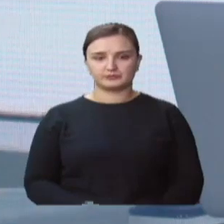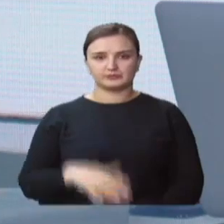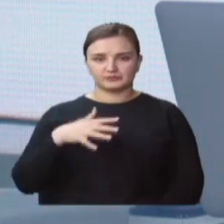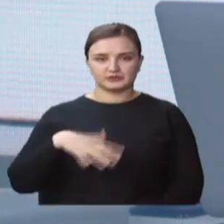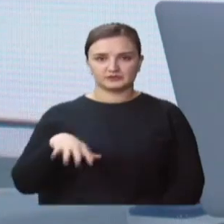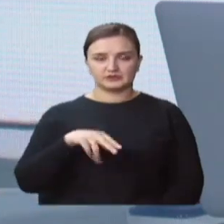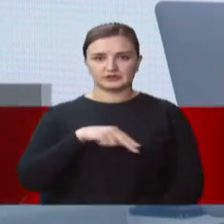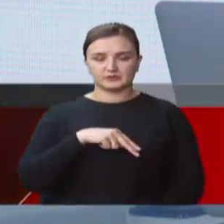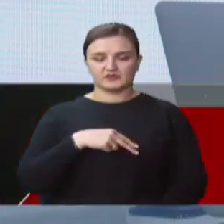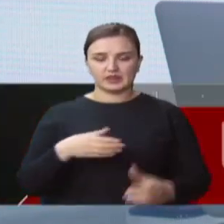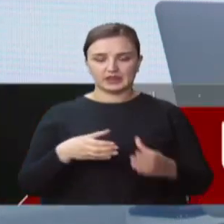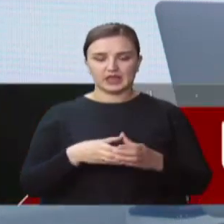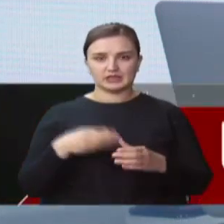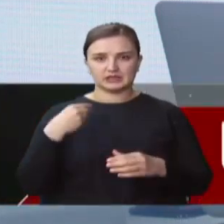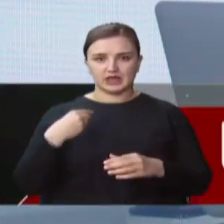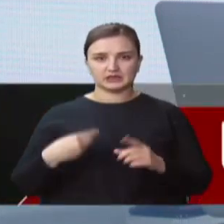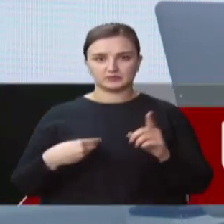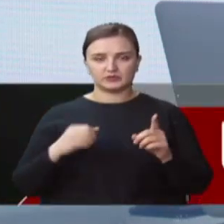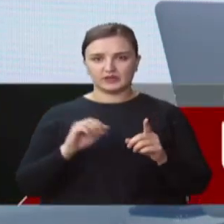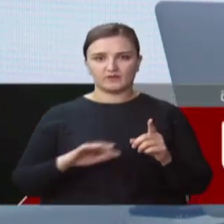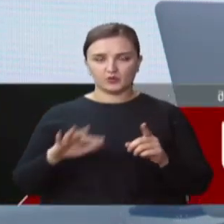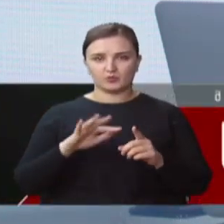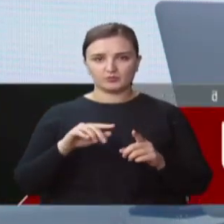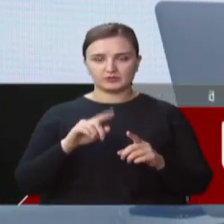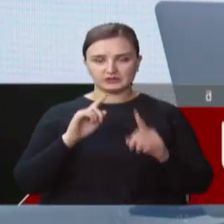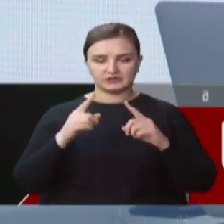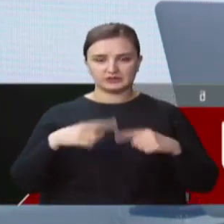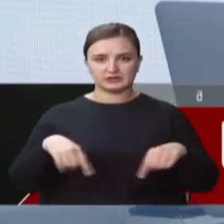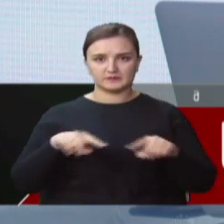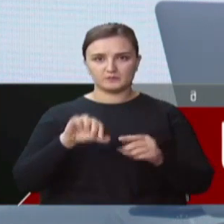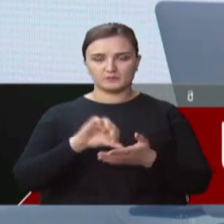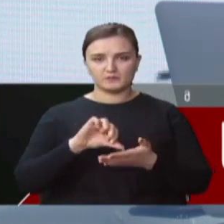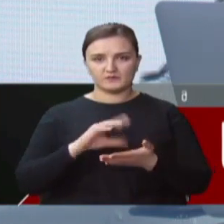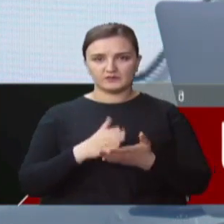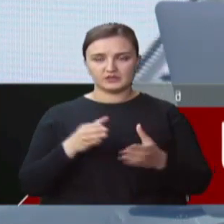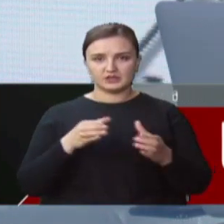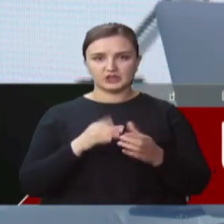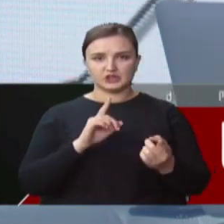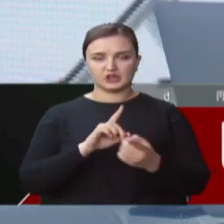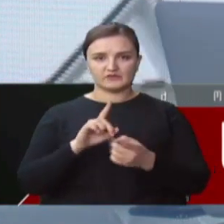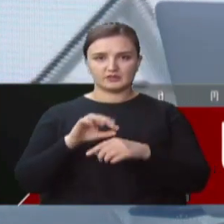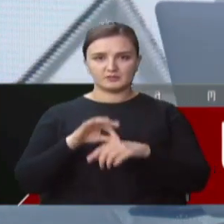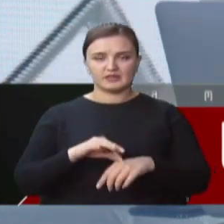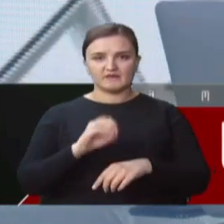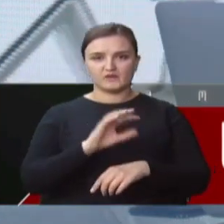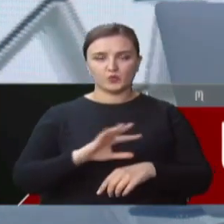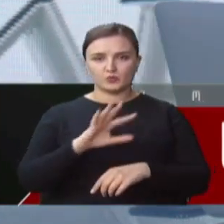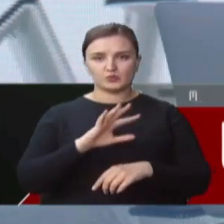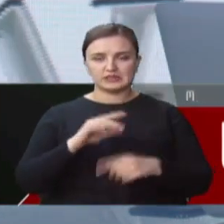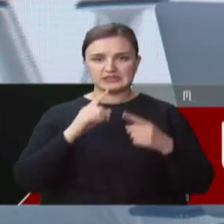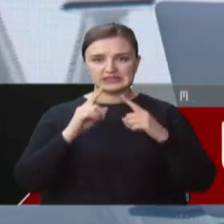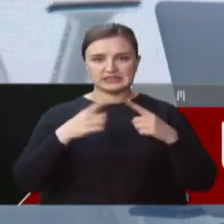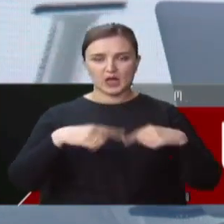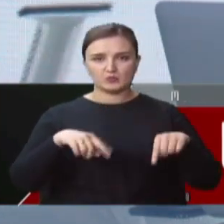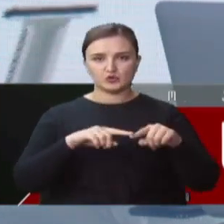საქართველოს საპარლამენტო დელეგაცია სტრასბურგში ევროპის საბჭოს საპარლამენტო ასამბლეაში მონაწილეობს. დელეგაცია შეხვედრებს მართავს ევროპული საბჭოსა და ევროპის საბჭოს